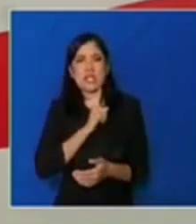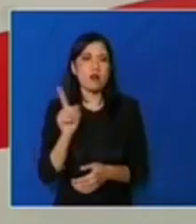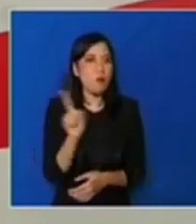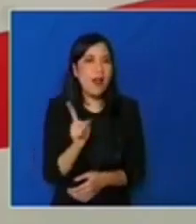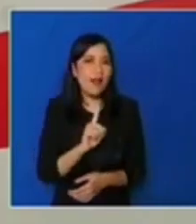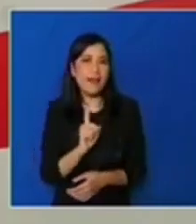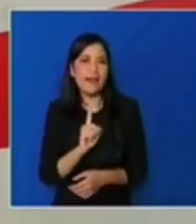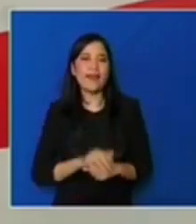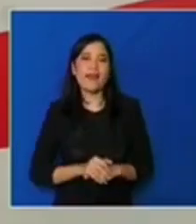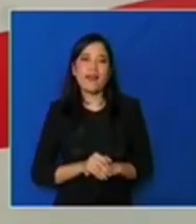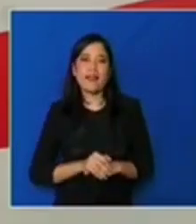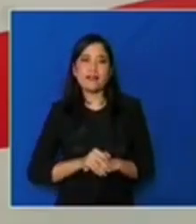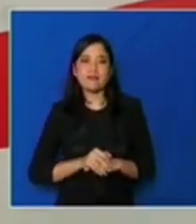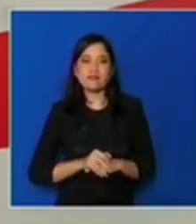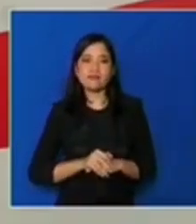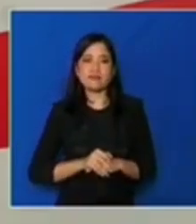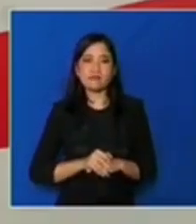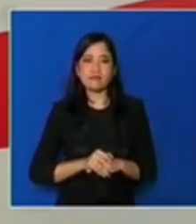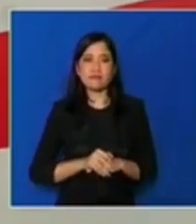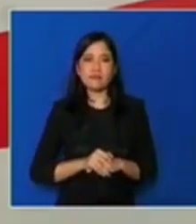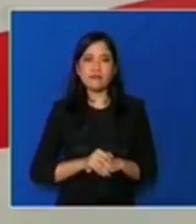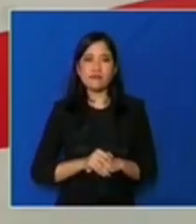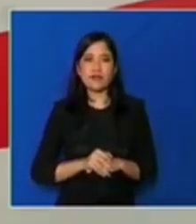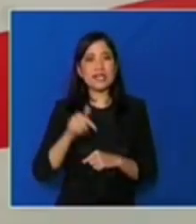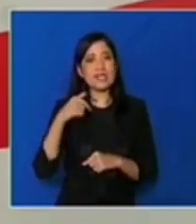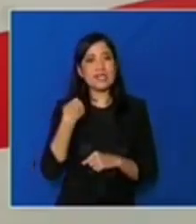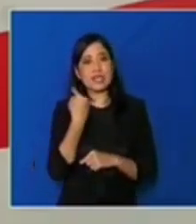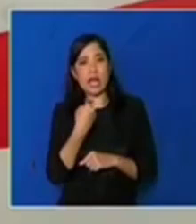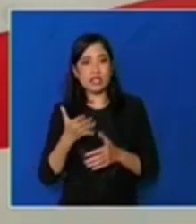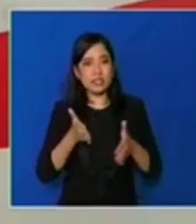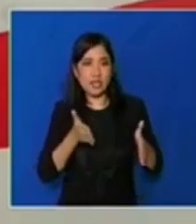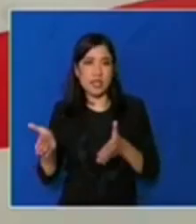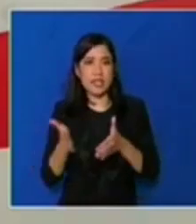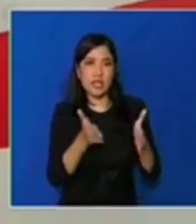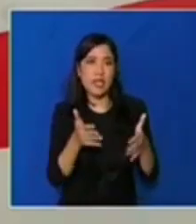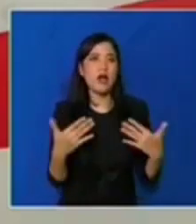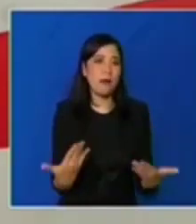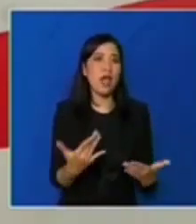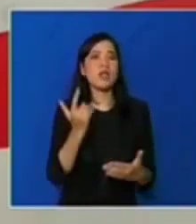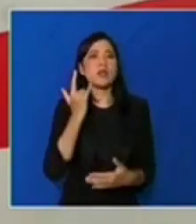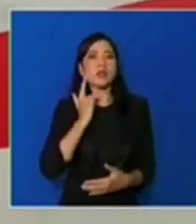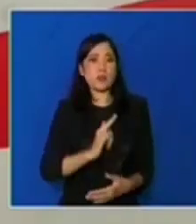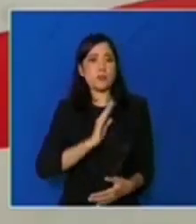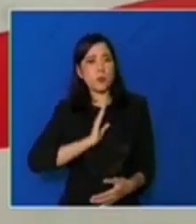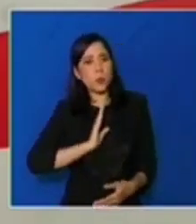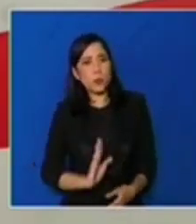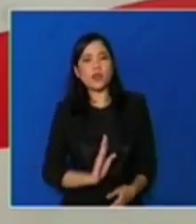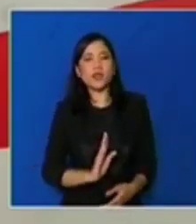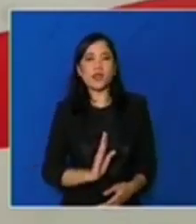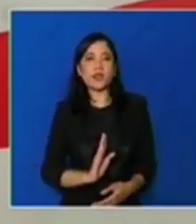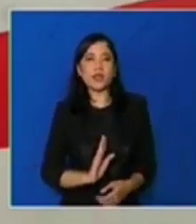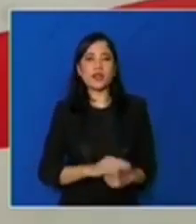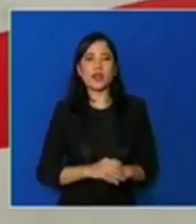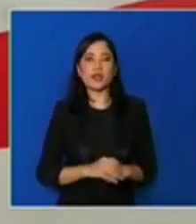kita pahami bersama sehingga maka strategi yang sudah ditetapkan akan tetap komit gitar jalankan